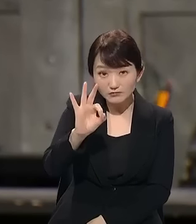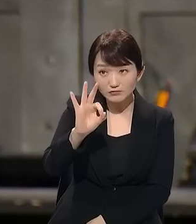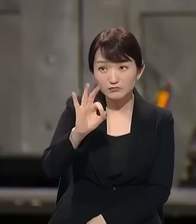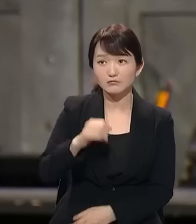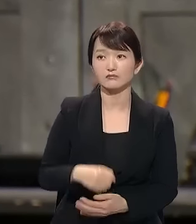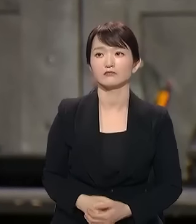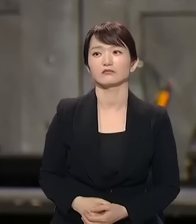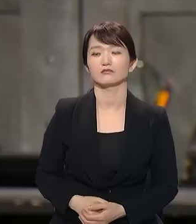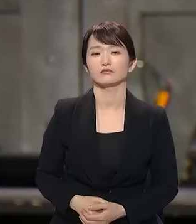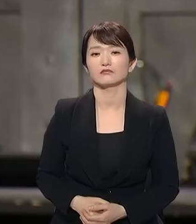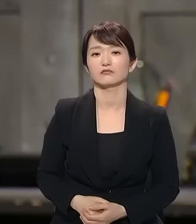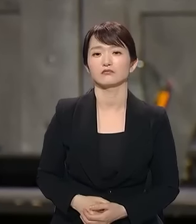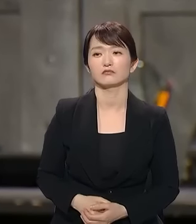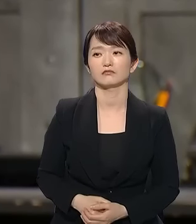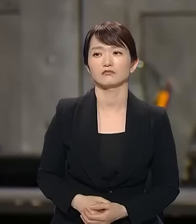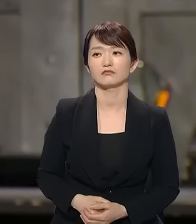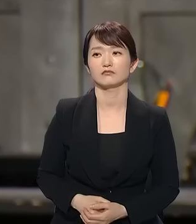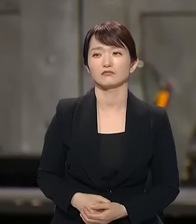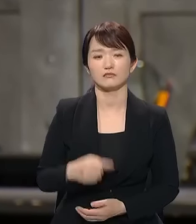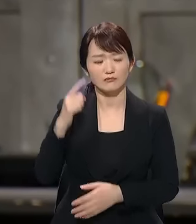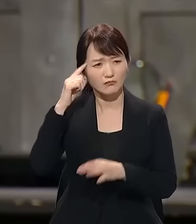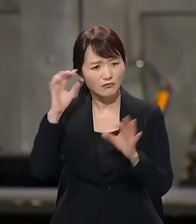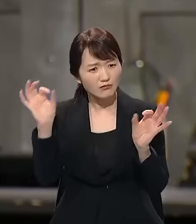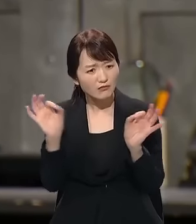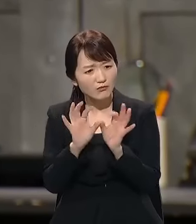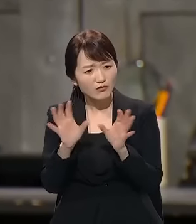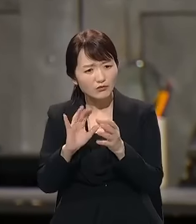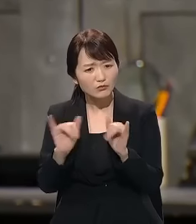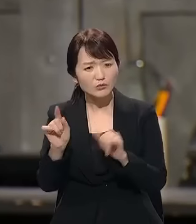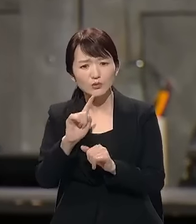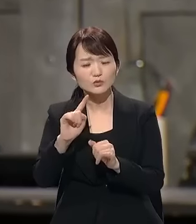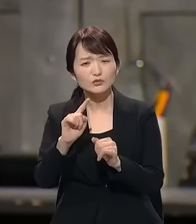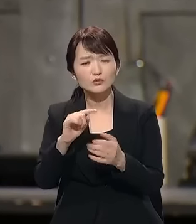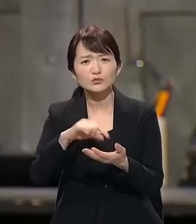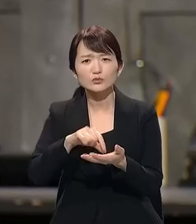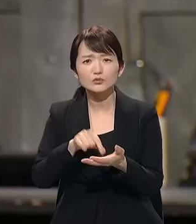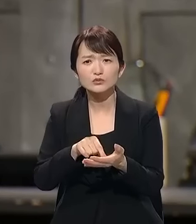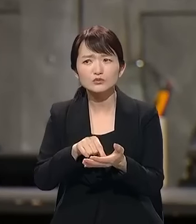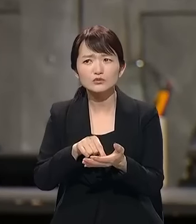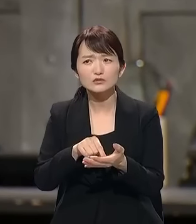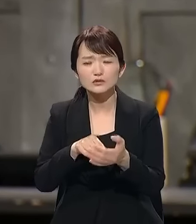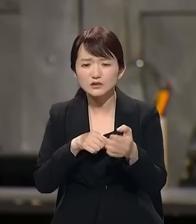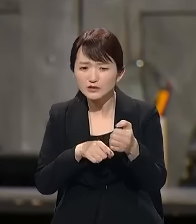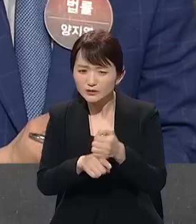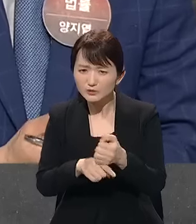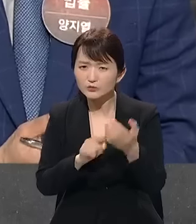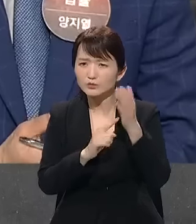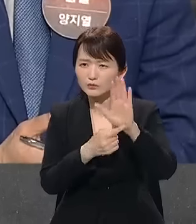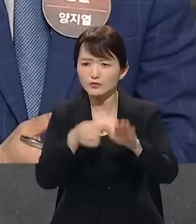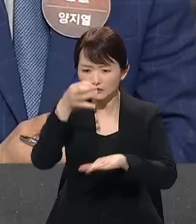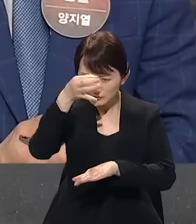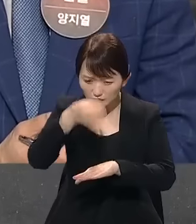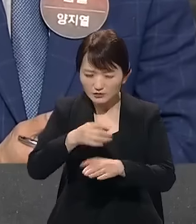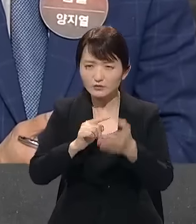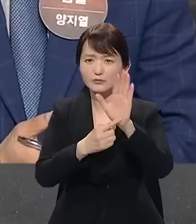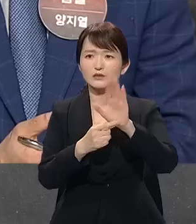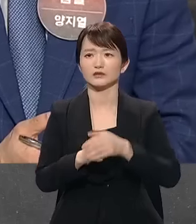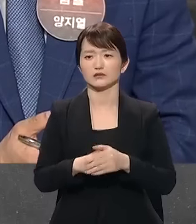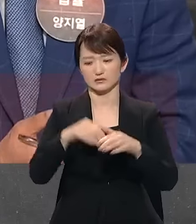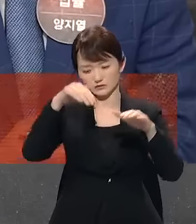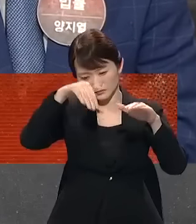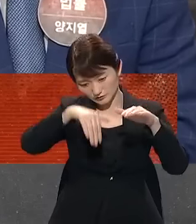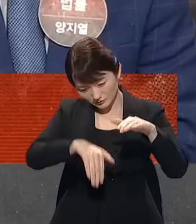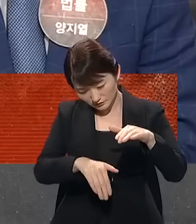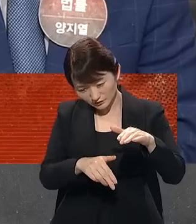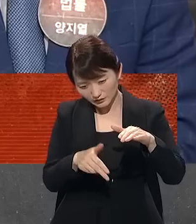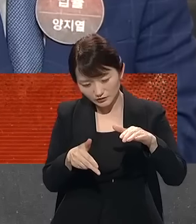뭐 기다렸던 내지는 정말 의아하게 봤던 국민들에게 어느 정도 경의 내지는 최소한 사과라도 밝혔어야 되는데 지하주차장으로 들어가서